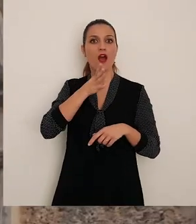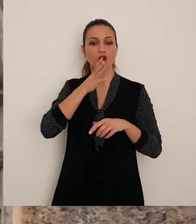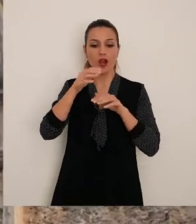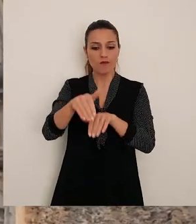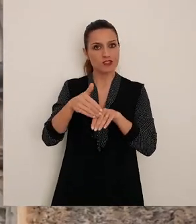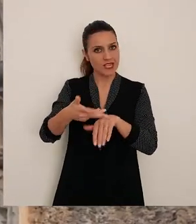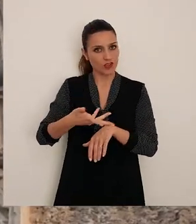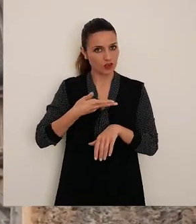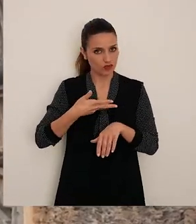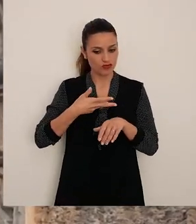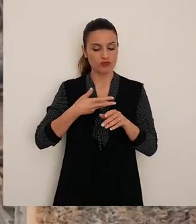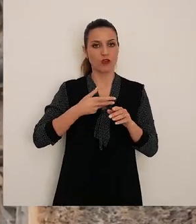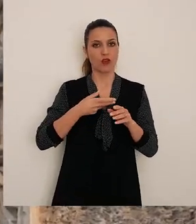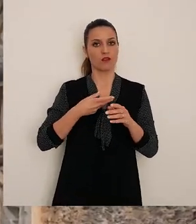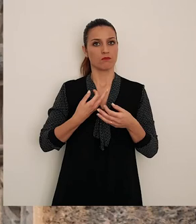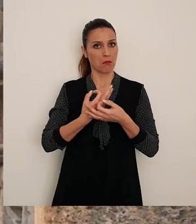perimetro.